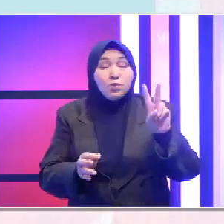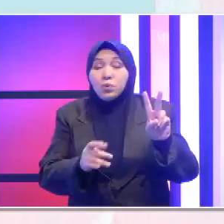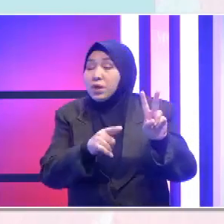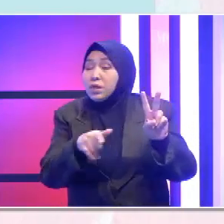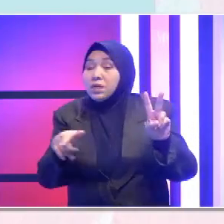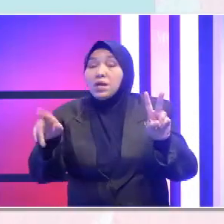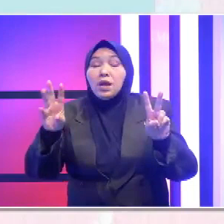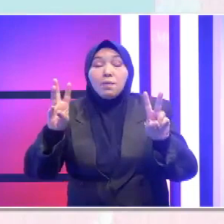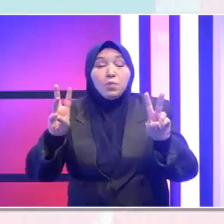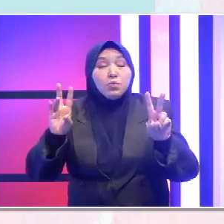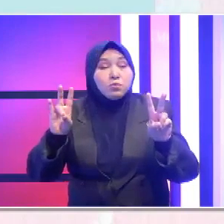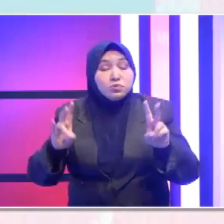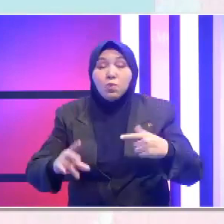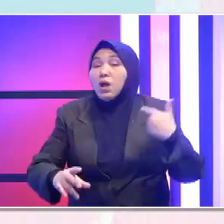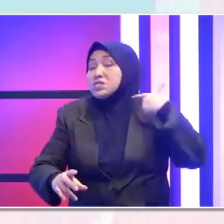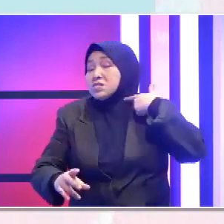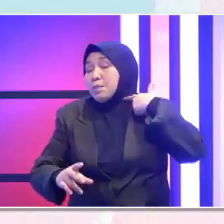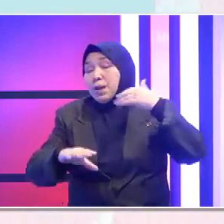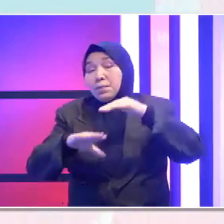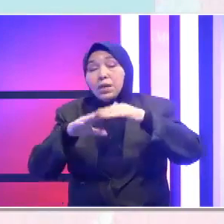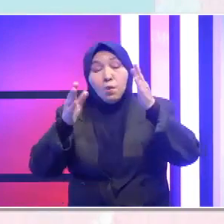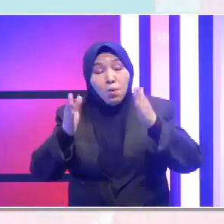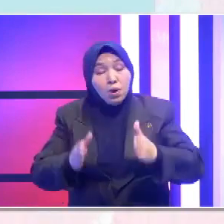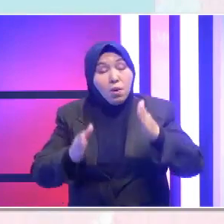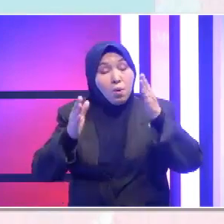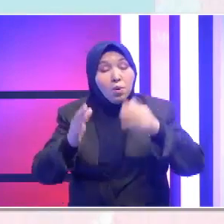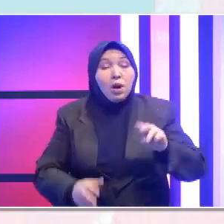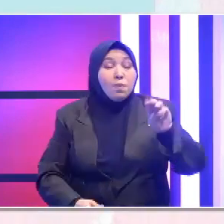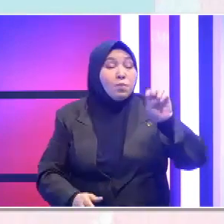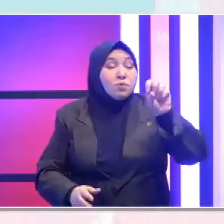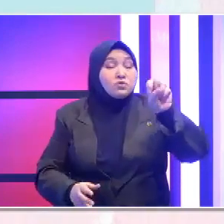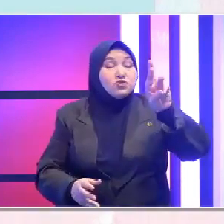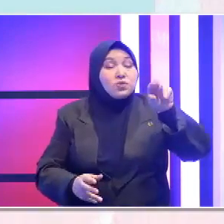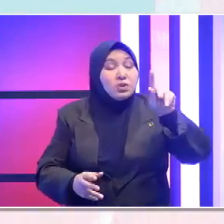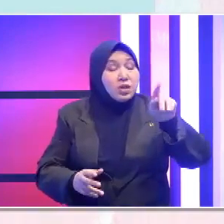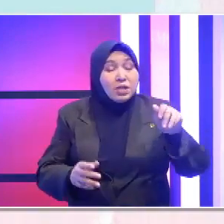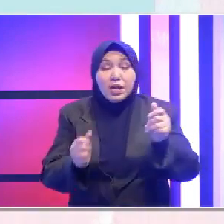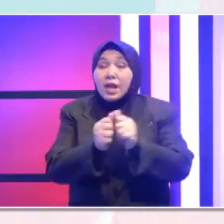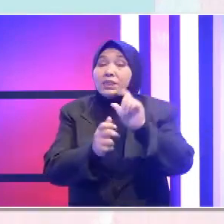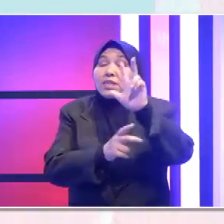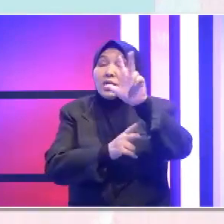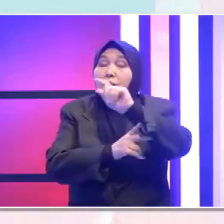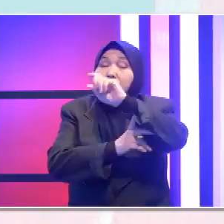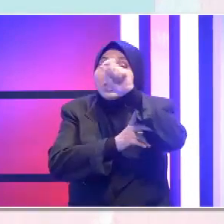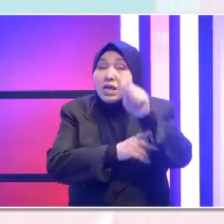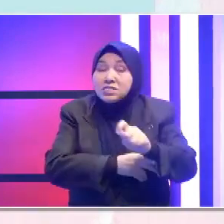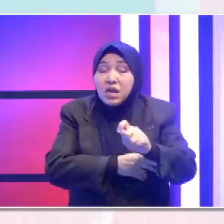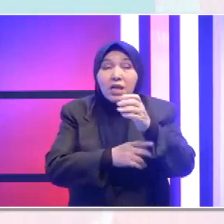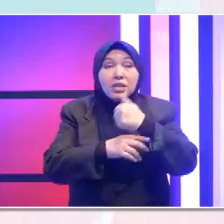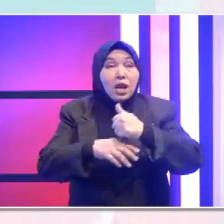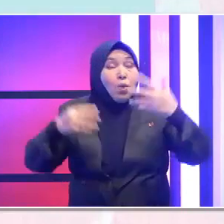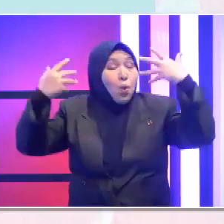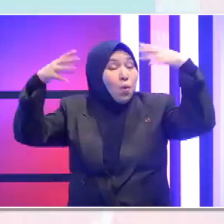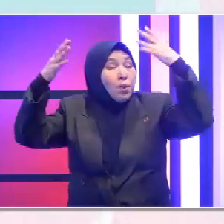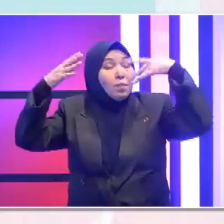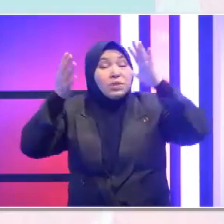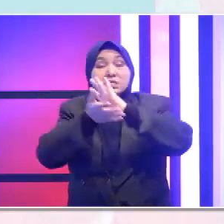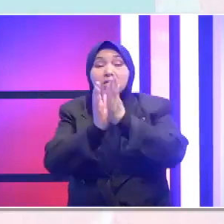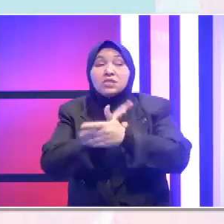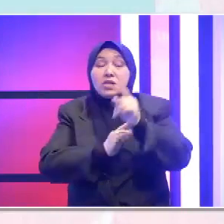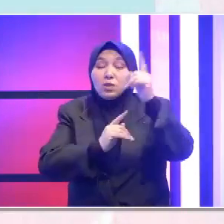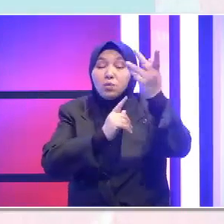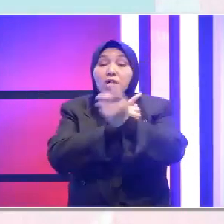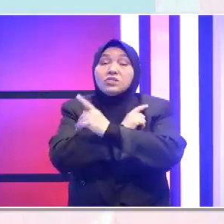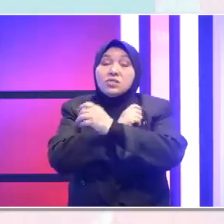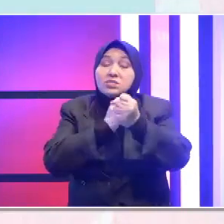67 ancaman kepada orang-orang musyrik pada hari kiamat dengan tiga pertanyaan yang hebat sebagai satu kasih